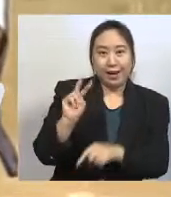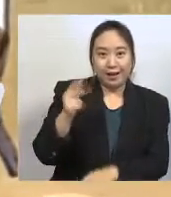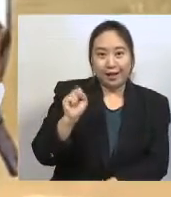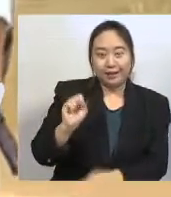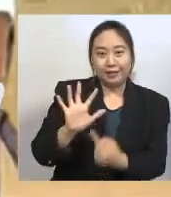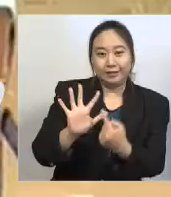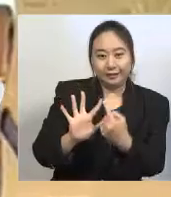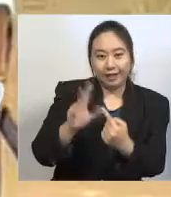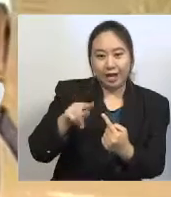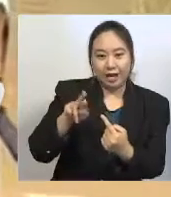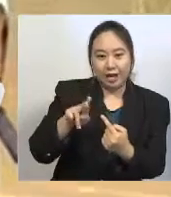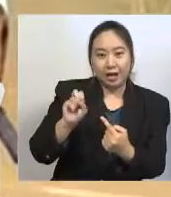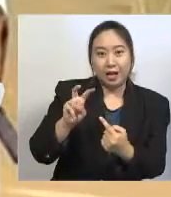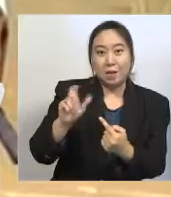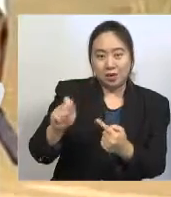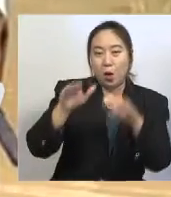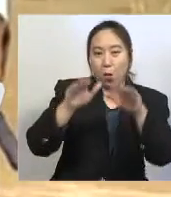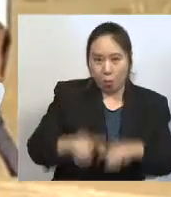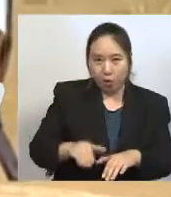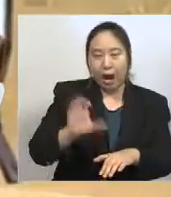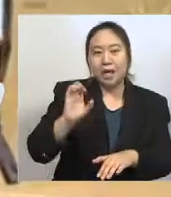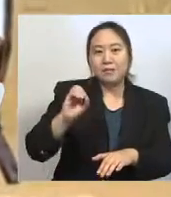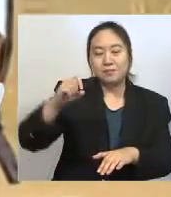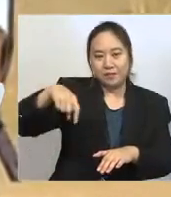ครับ สำหรับตำบลไร่ใต้ที่เป็นที่เร